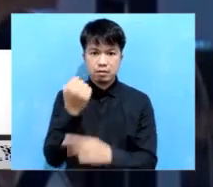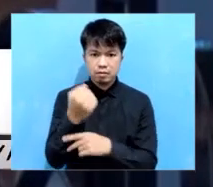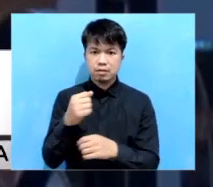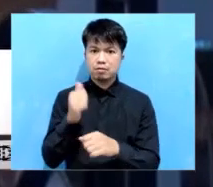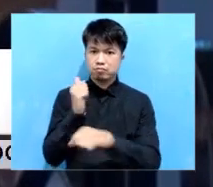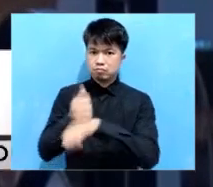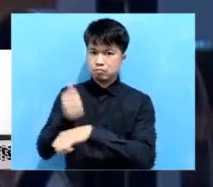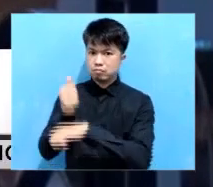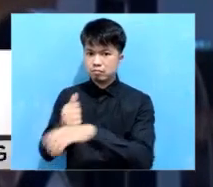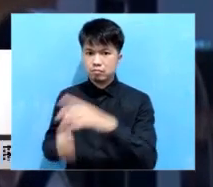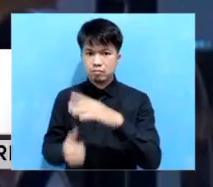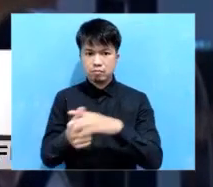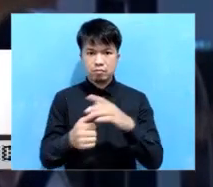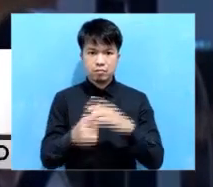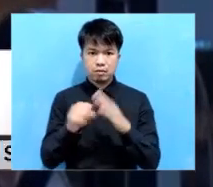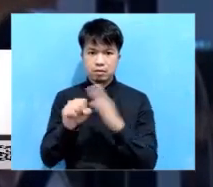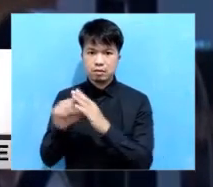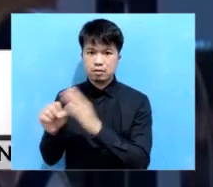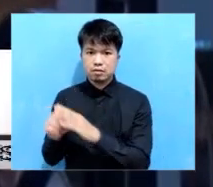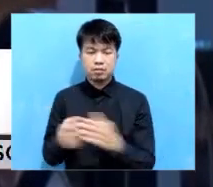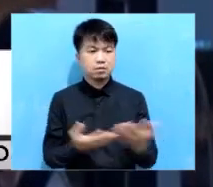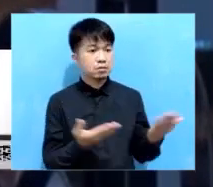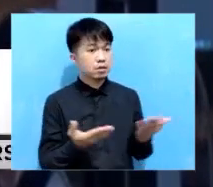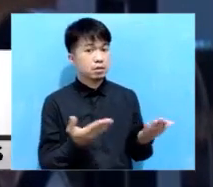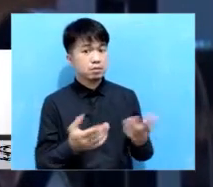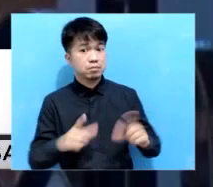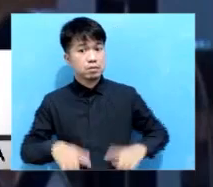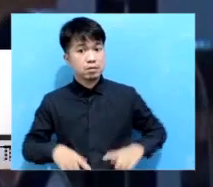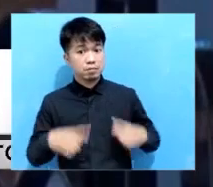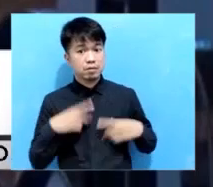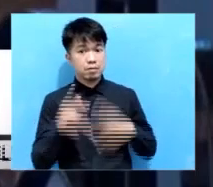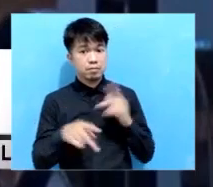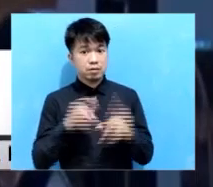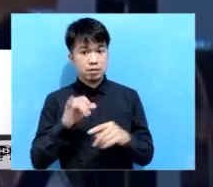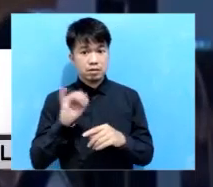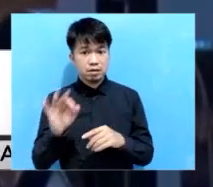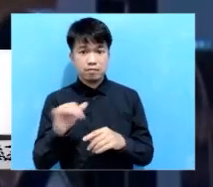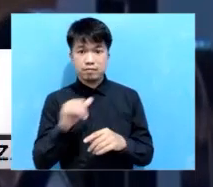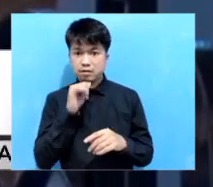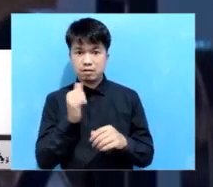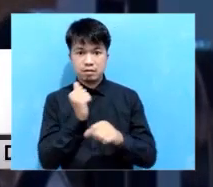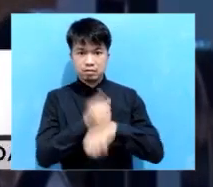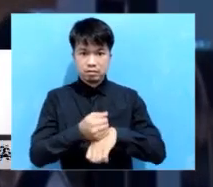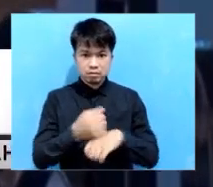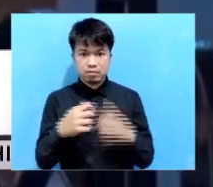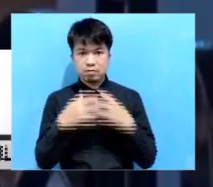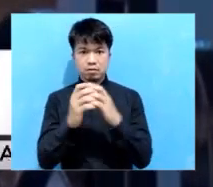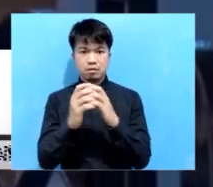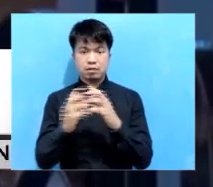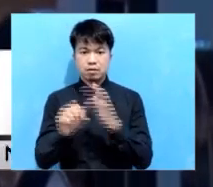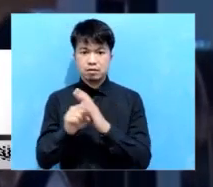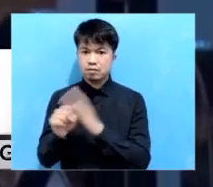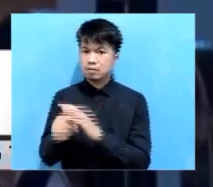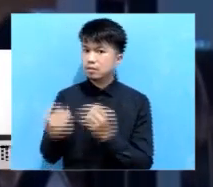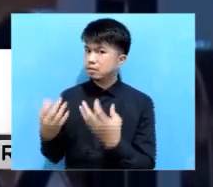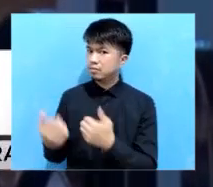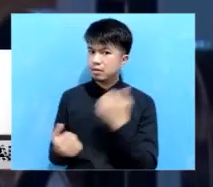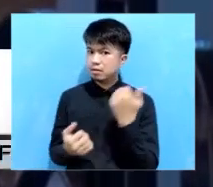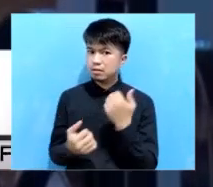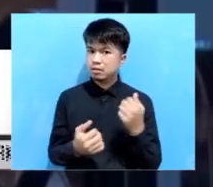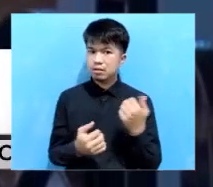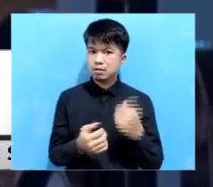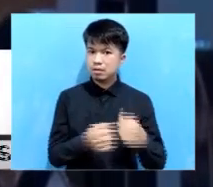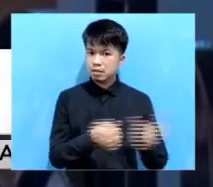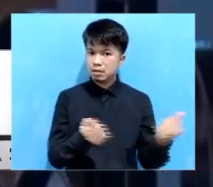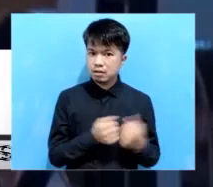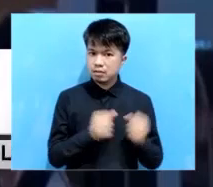people live if you don't build subdivision? Marami pong mga lugar na pwede pong pagtayuan ng subdivision. Huwag lang po i-take over yung mga farms. Sa isang punto,